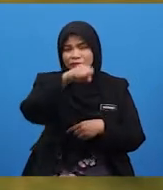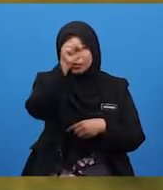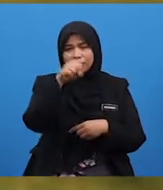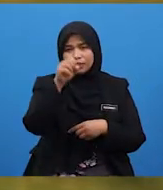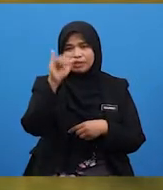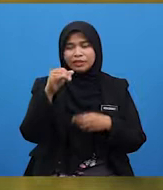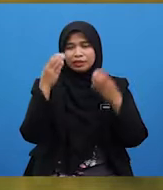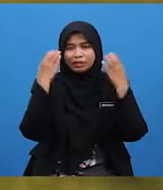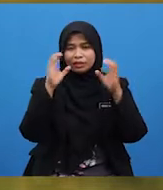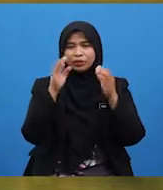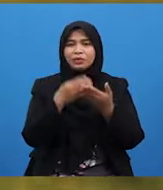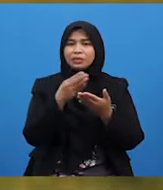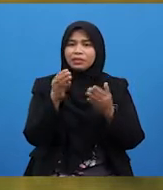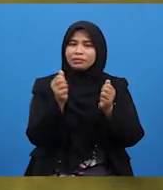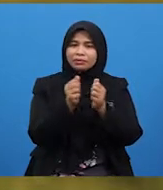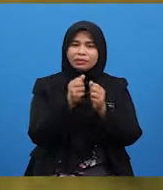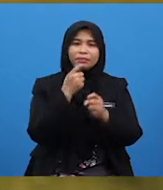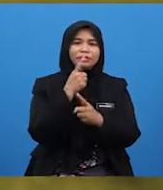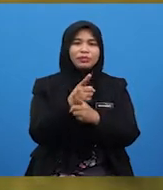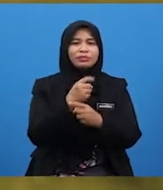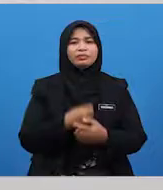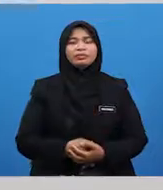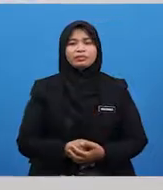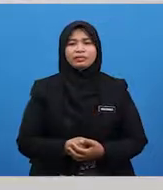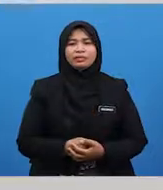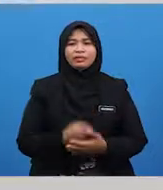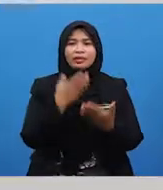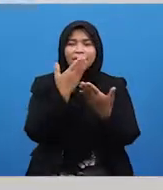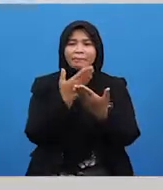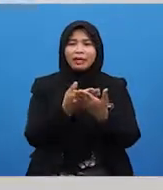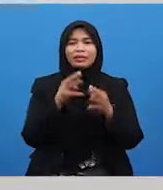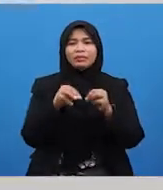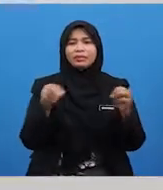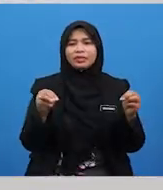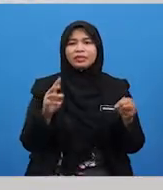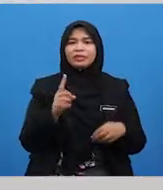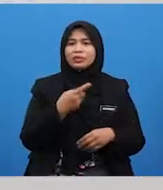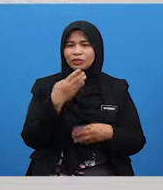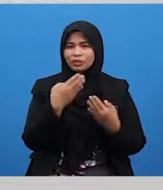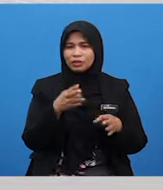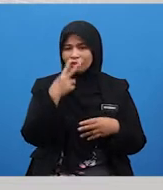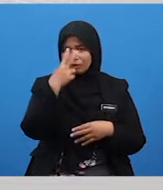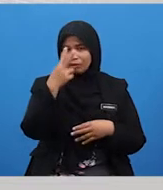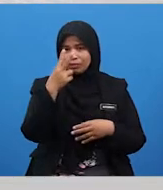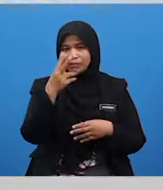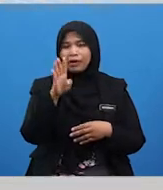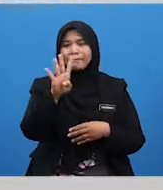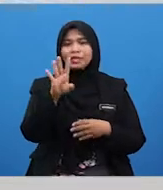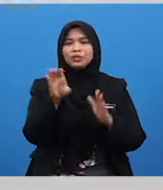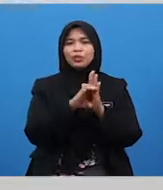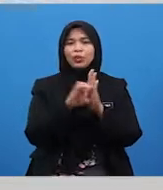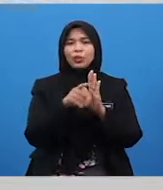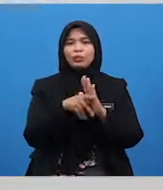soalan-soalan yang cikgu berikan dengan betul. Baik murid-murid, kita sudah melihat 4 contoh